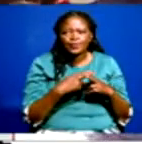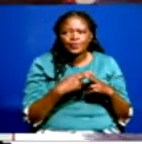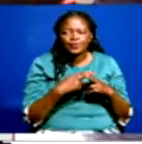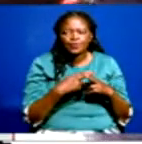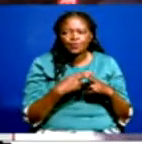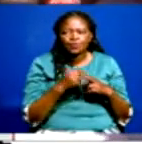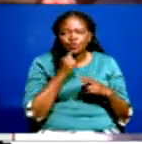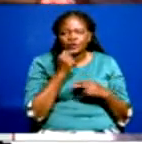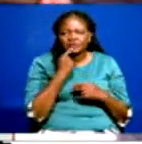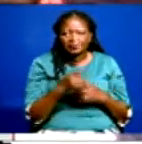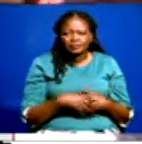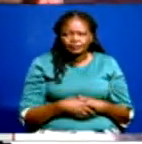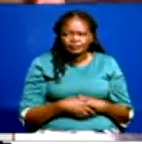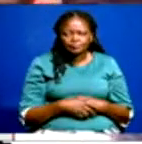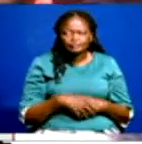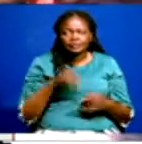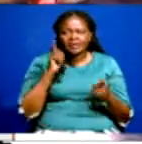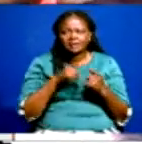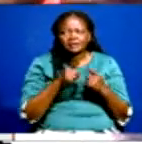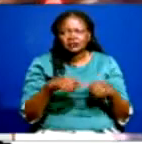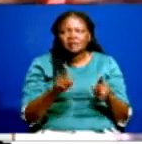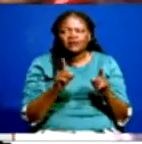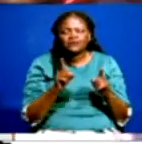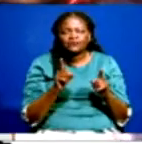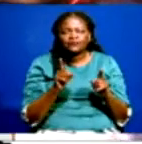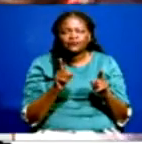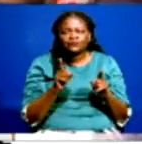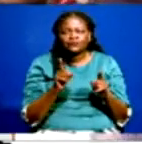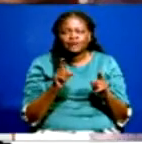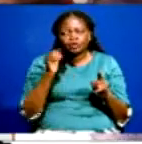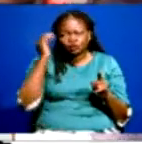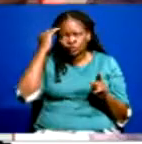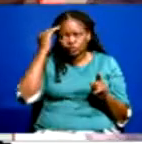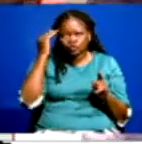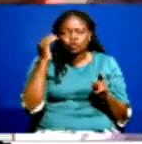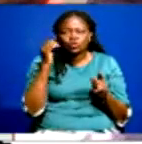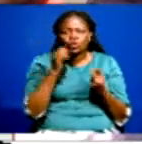is held with us until he is identified by relatives.